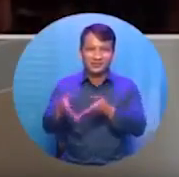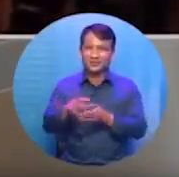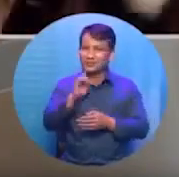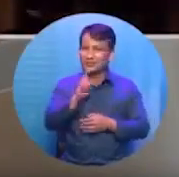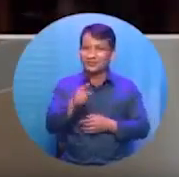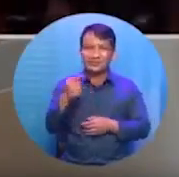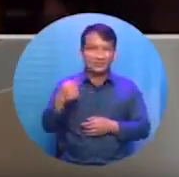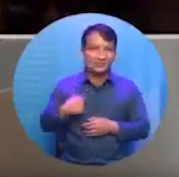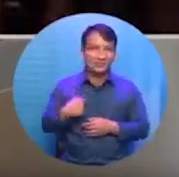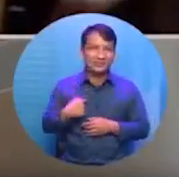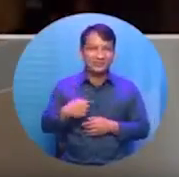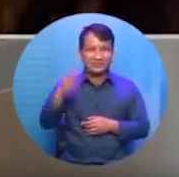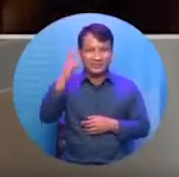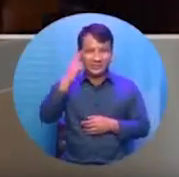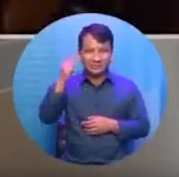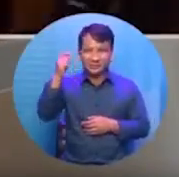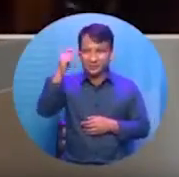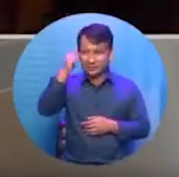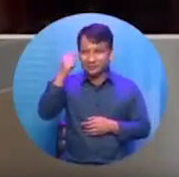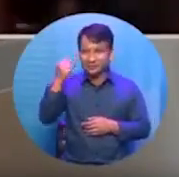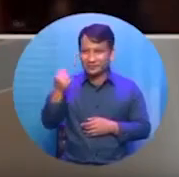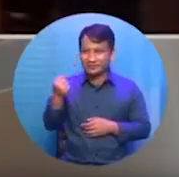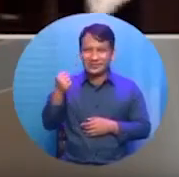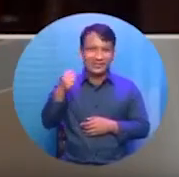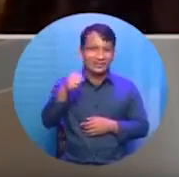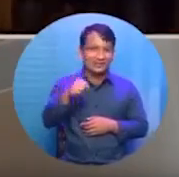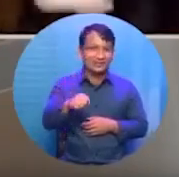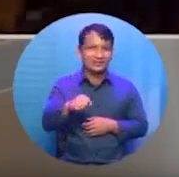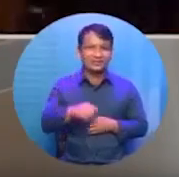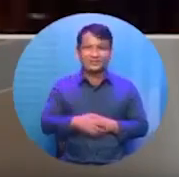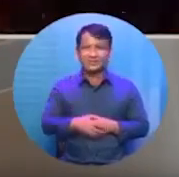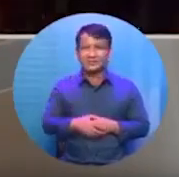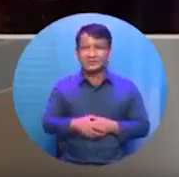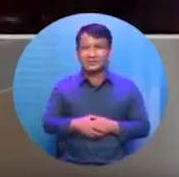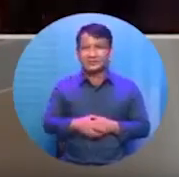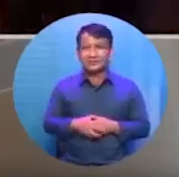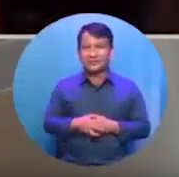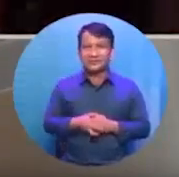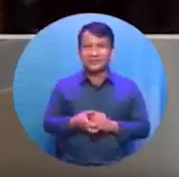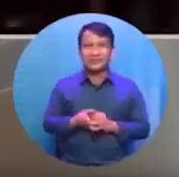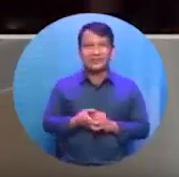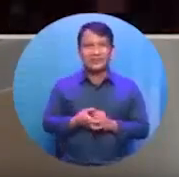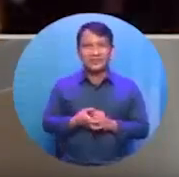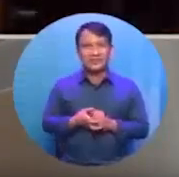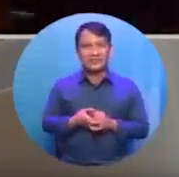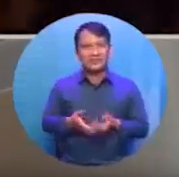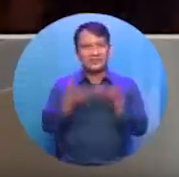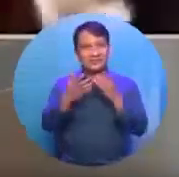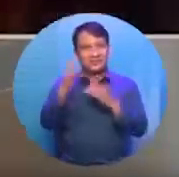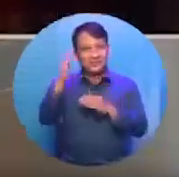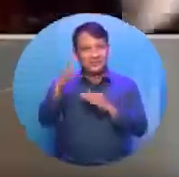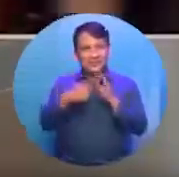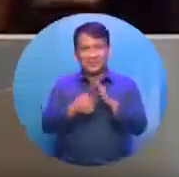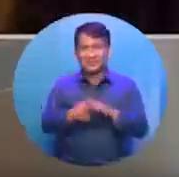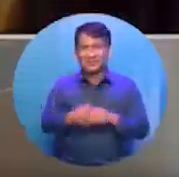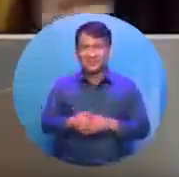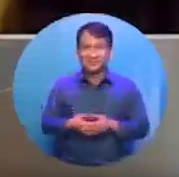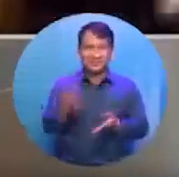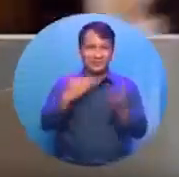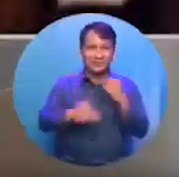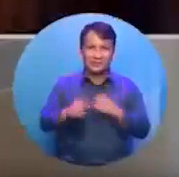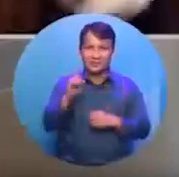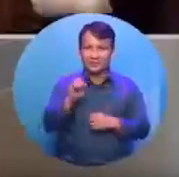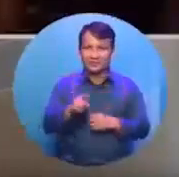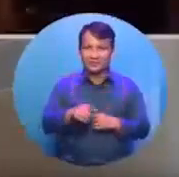iiwanan sigurado ko yun sa Rapitulfo in Action. Tulfo in Action. Siya kayo sa